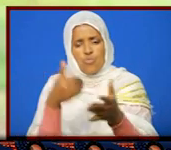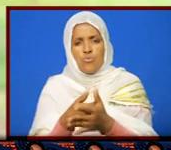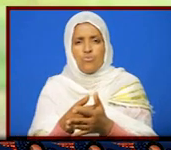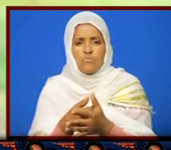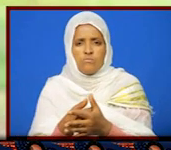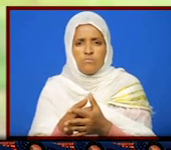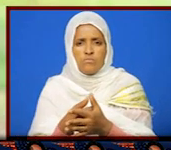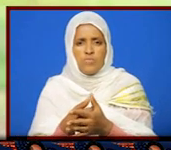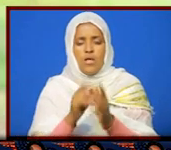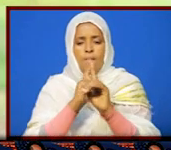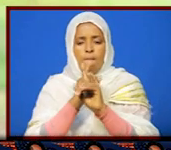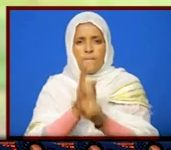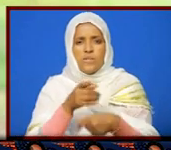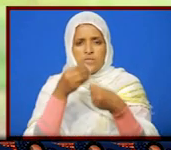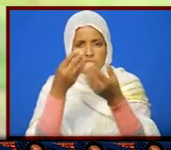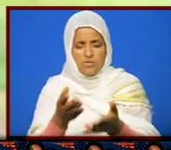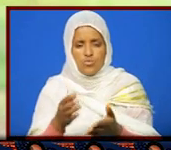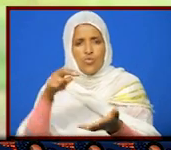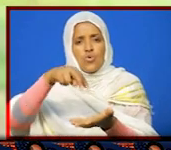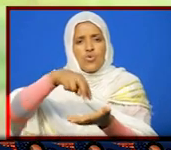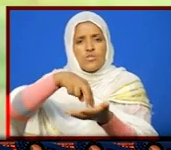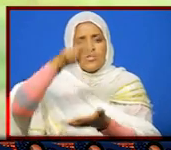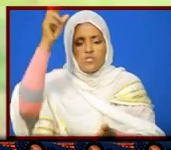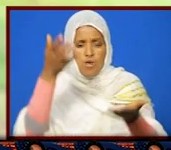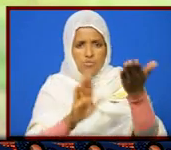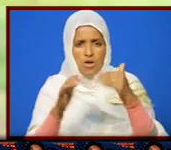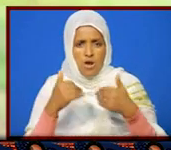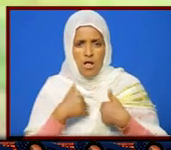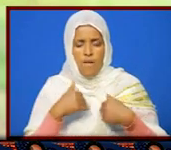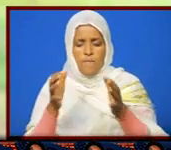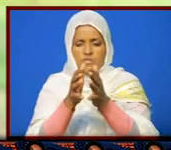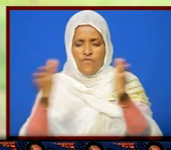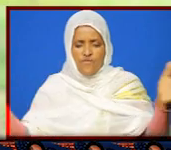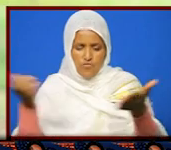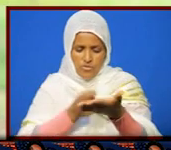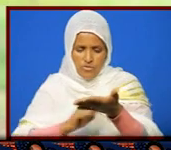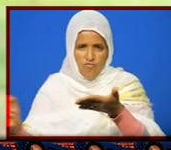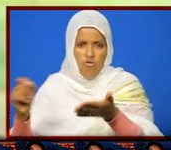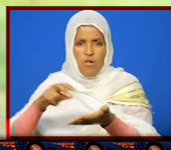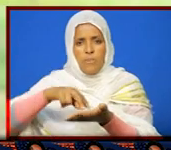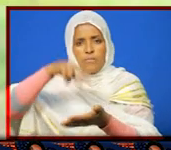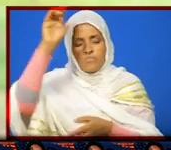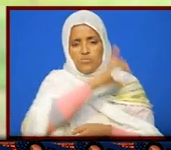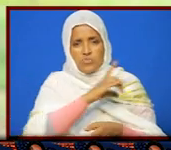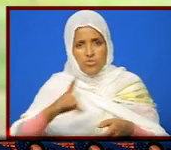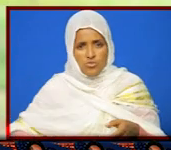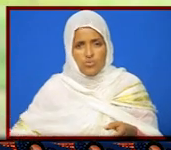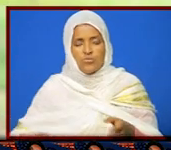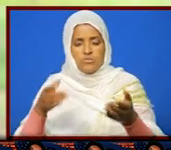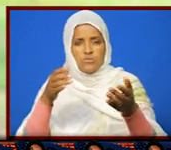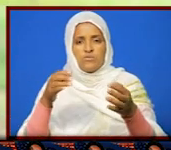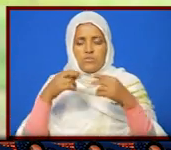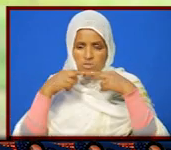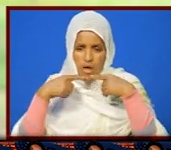እንደየድርሻቸው ለሁሉም መልሳቸውን ሰጥቶ ትንሣኤ ሙታን እንዳለ በሰፊው ተጽፎልናል። መነሳቱም እኮ ክርስቶስ